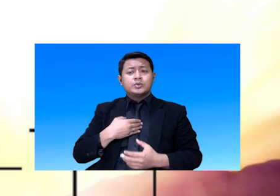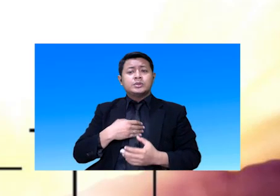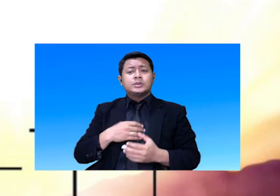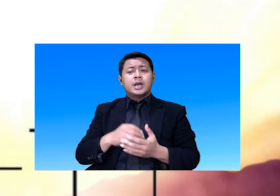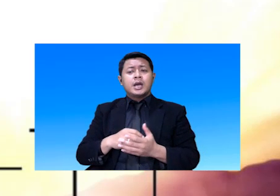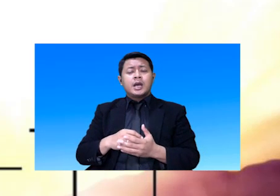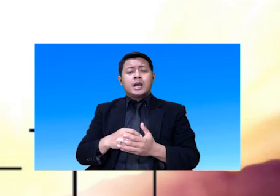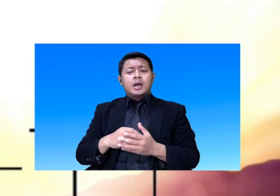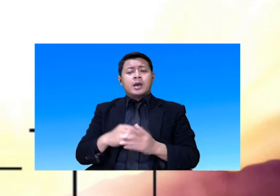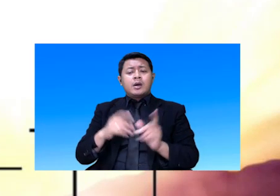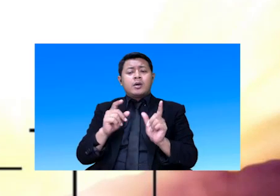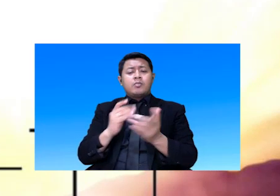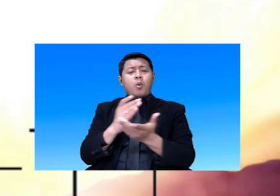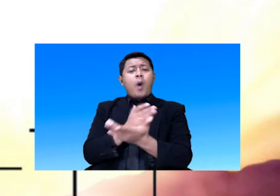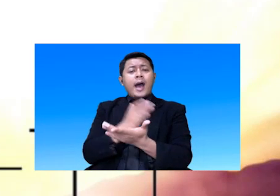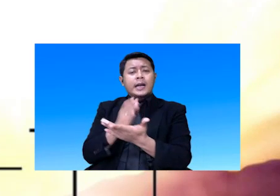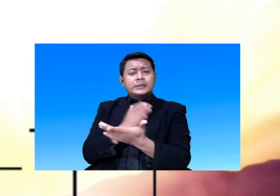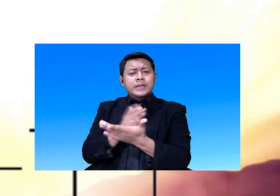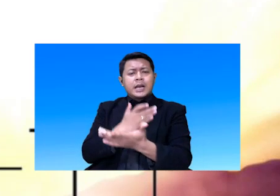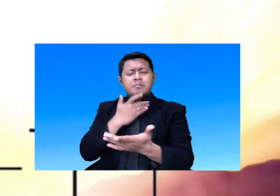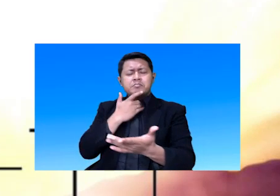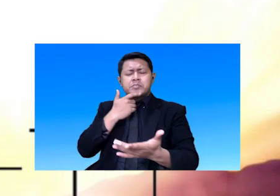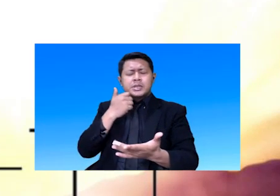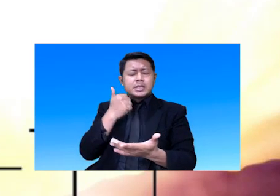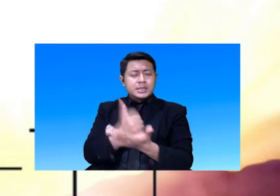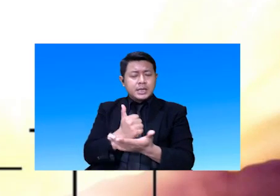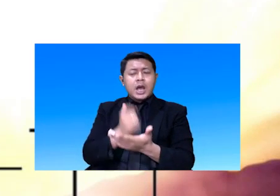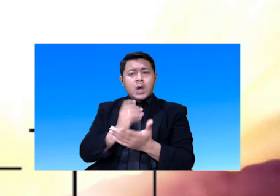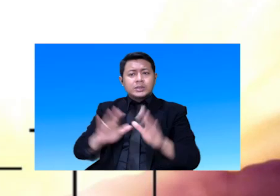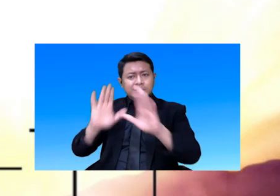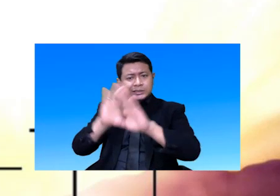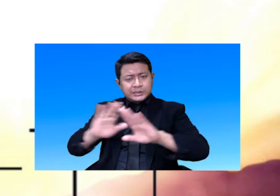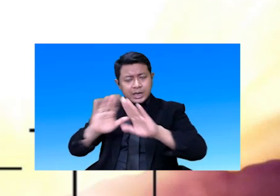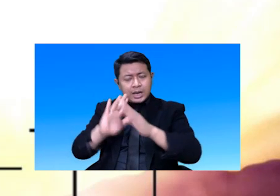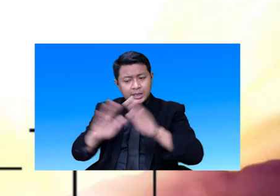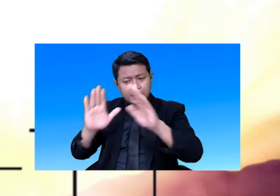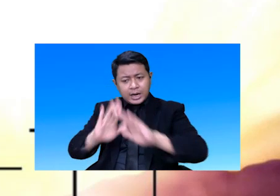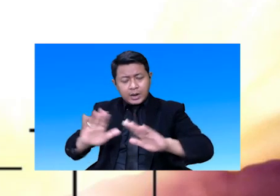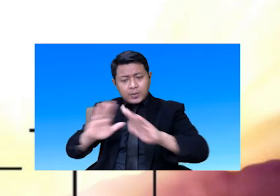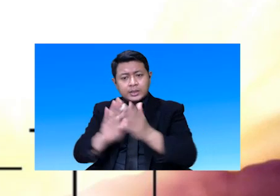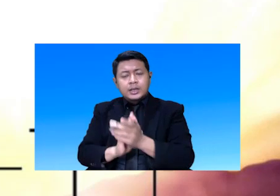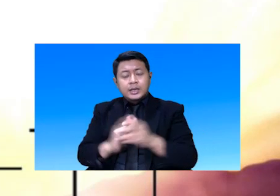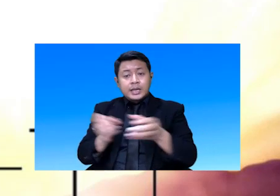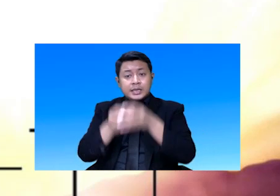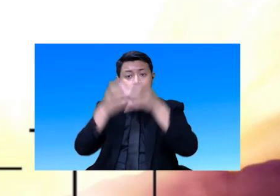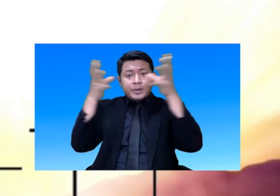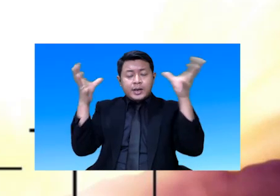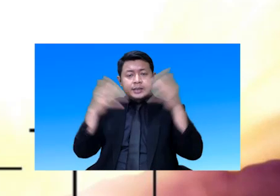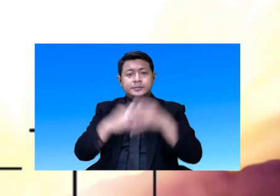yang sangat berharga, dan warisan itu perlu kita jaga, kita rawat, dan kita